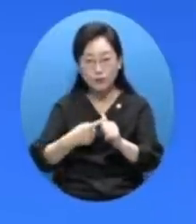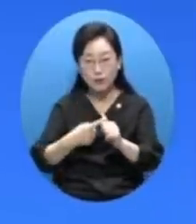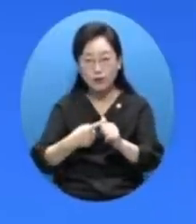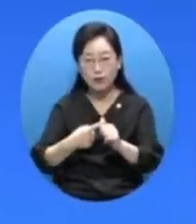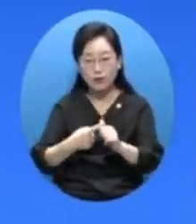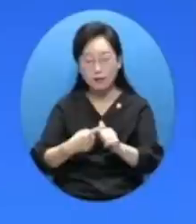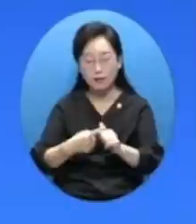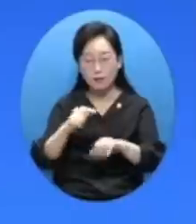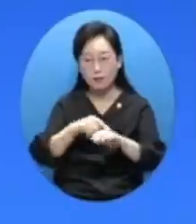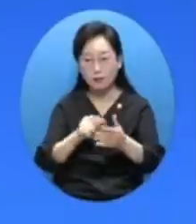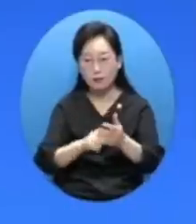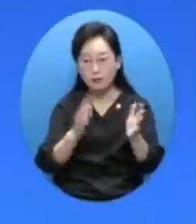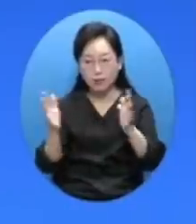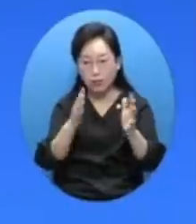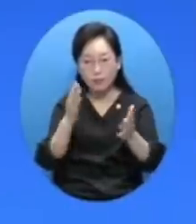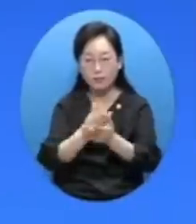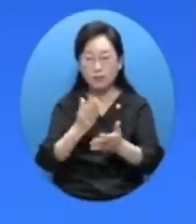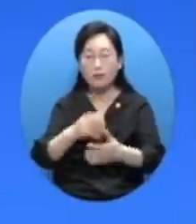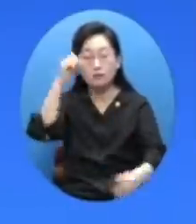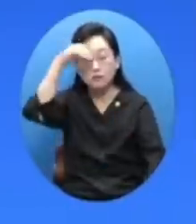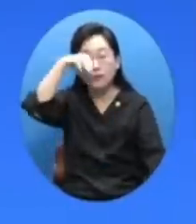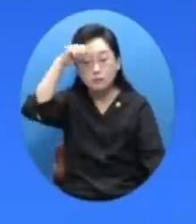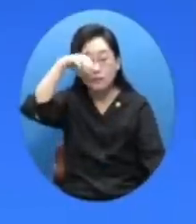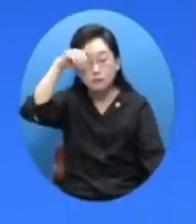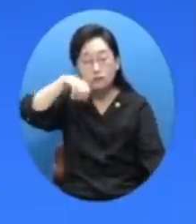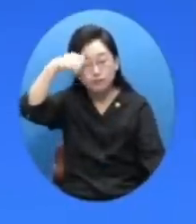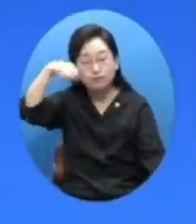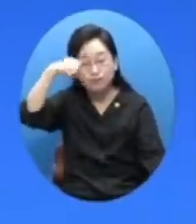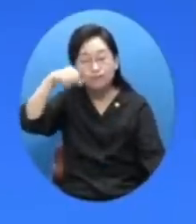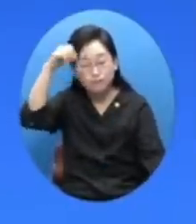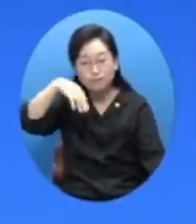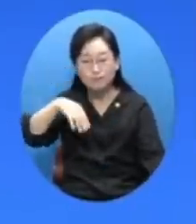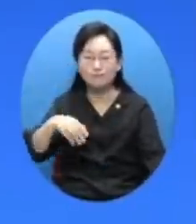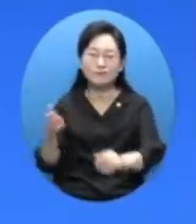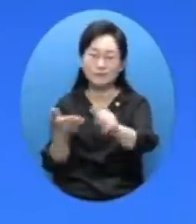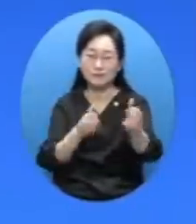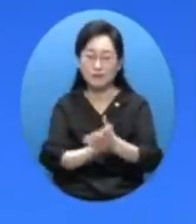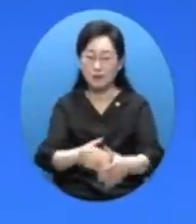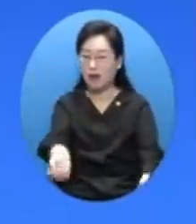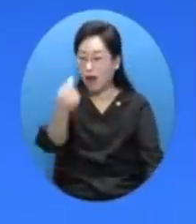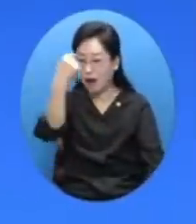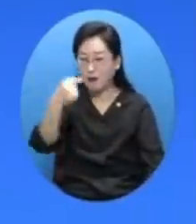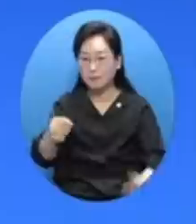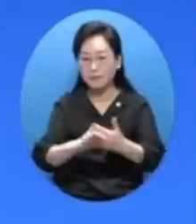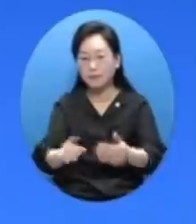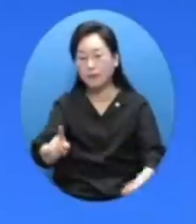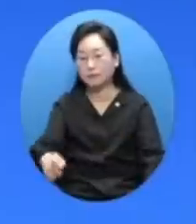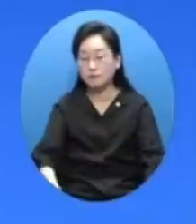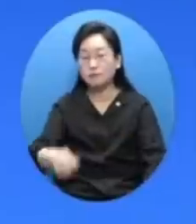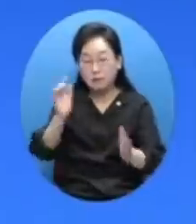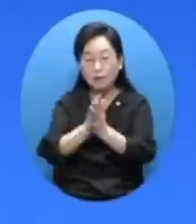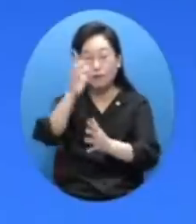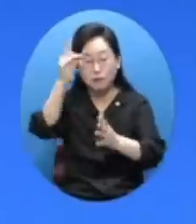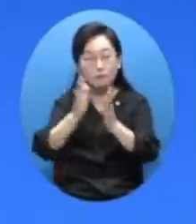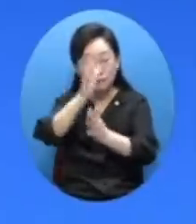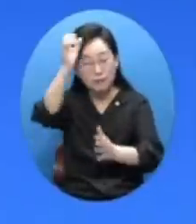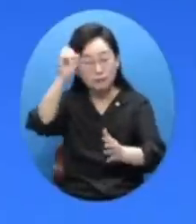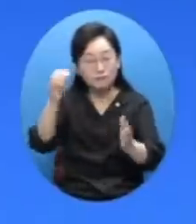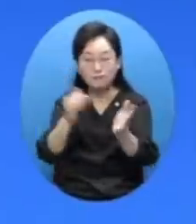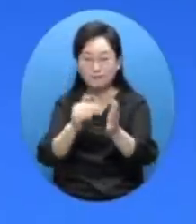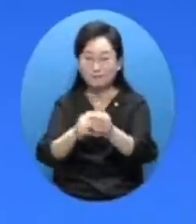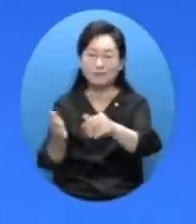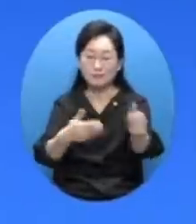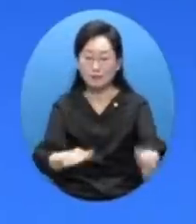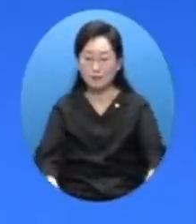전혀 흔들리면 그냥 눈만 깜짝 꼼짝하고 말아야 돼요 뭐라고 할렐루야 할렐루야 그리고 말아야 됩니다 같이